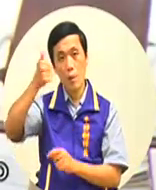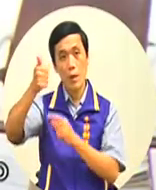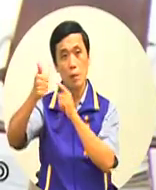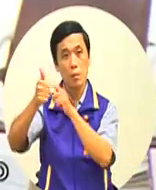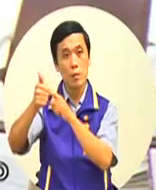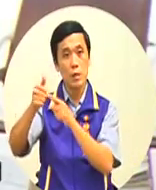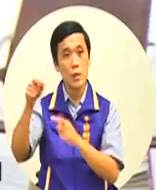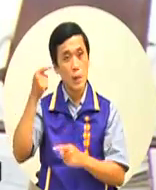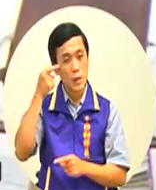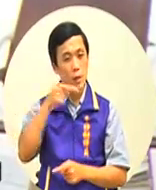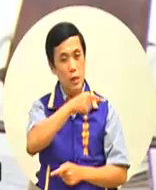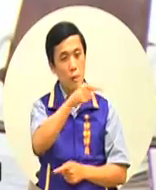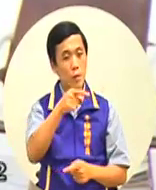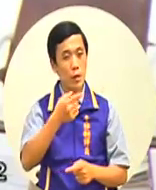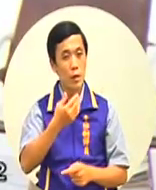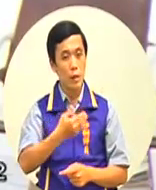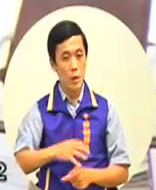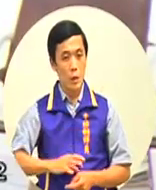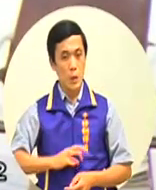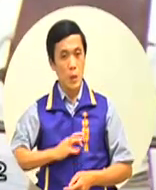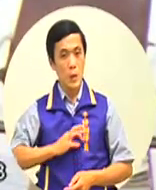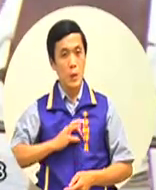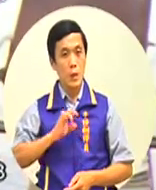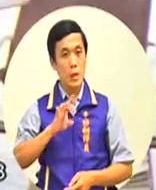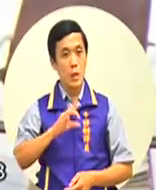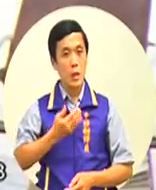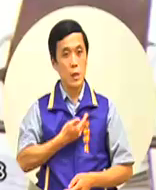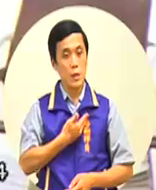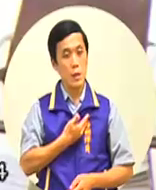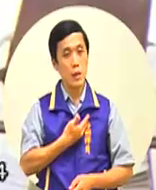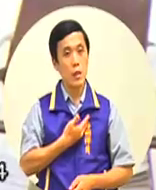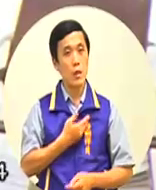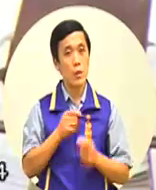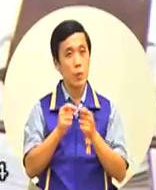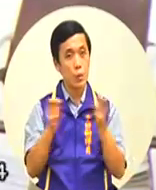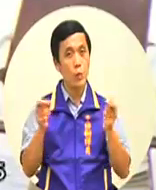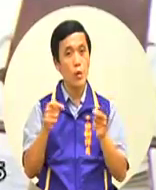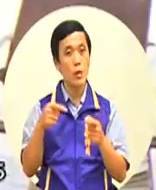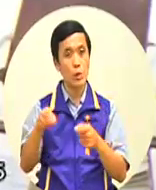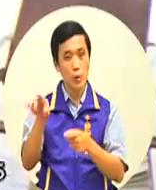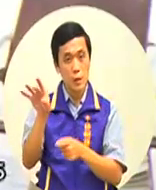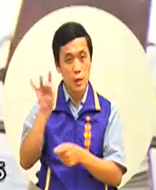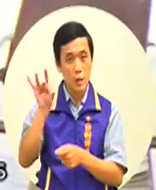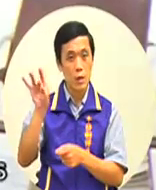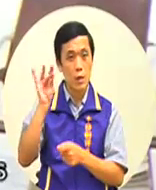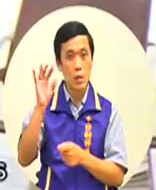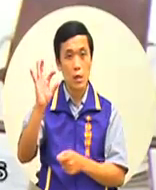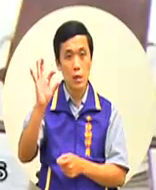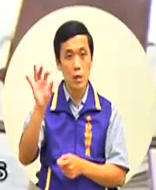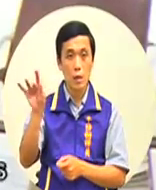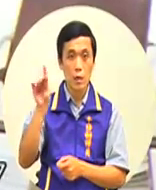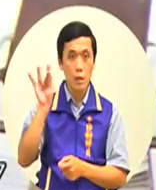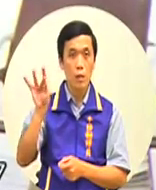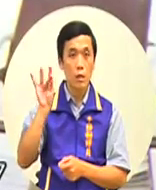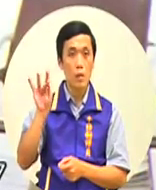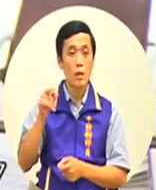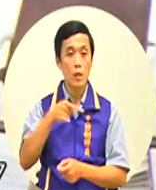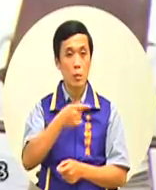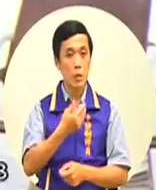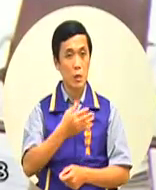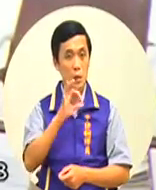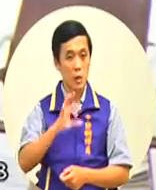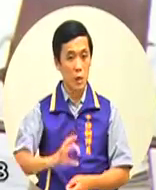讲哦，他们憋尿憋得很辛苦吼，因为会去厝边隔壁去讲借便所，吼啊有当会憋尿憋得吼，伊搁